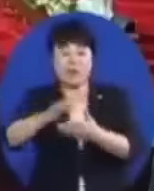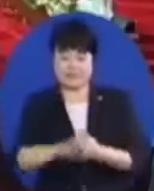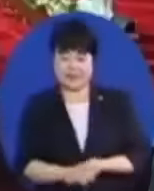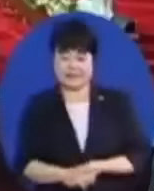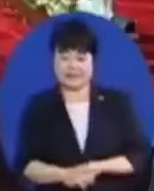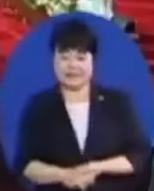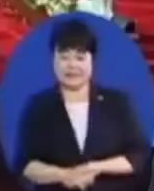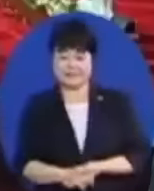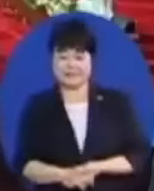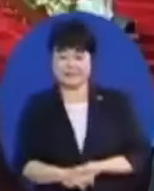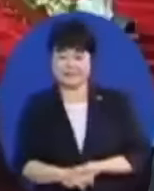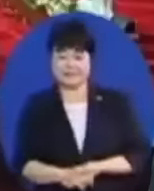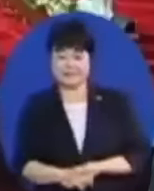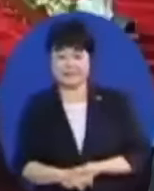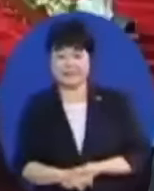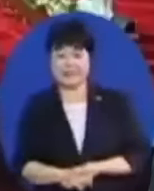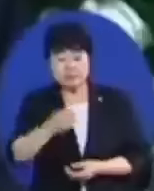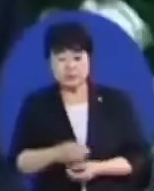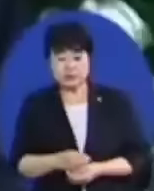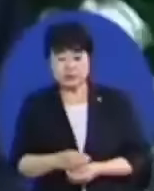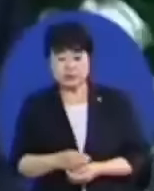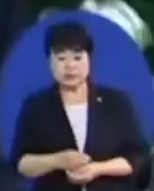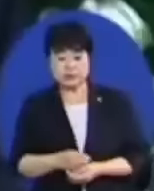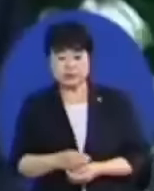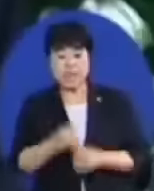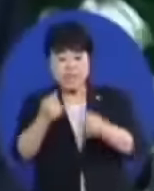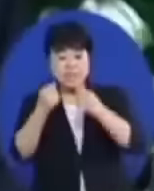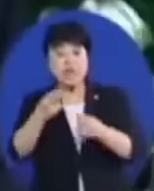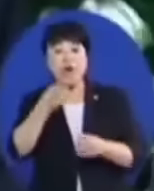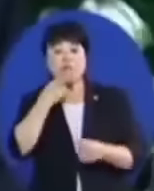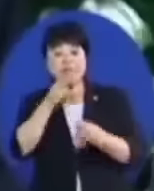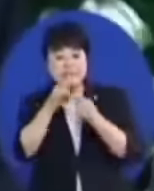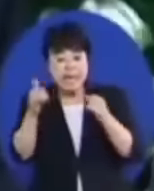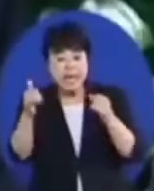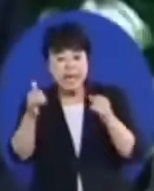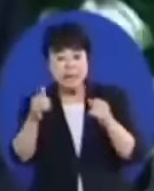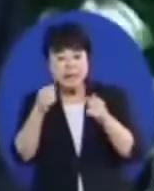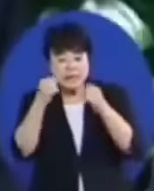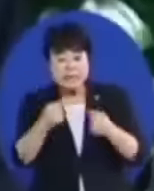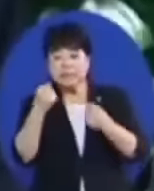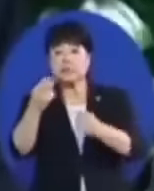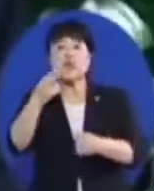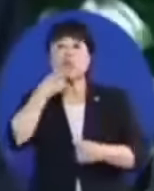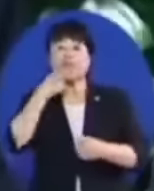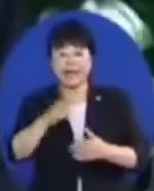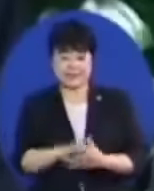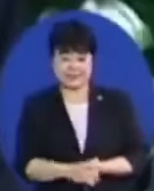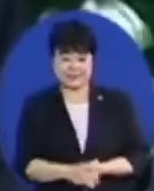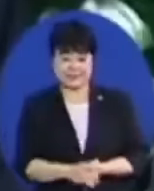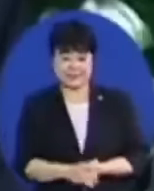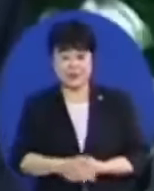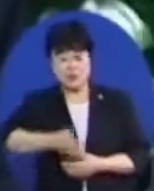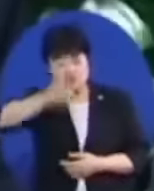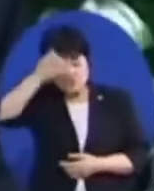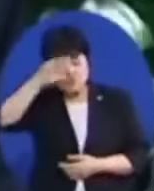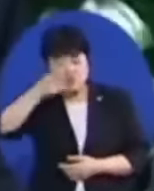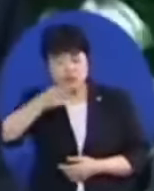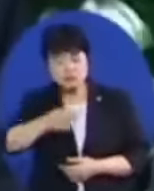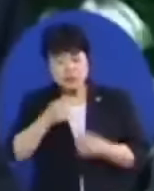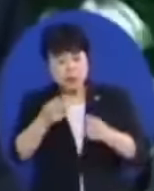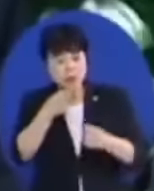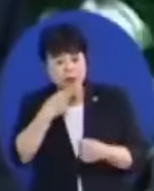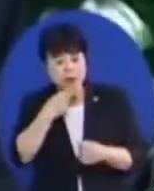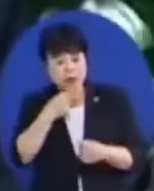것입니다. 스탠 톨러는 꿈꾸는 힘이 없는 자는 사는 힘도 없다고 말하는 것입니다. 꿈을 꿀 힘도